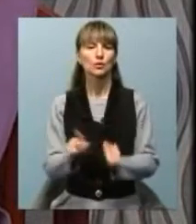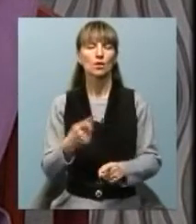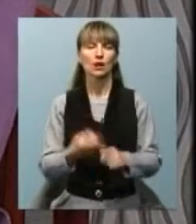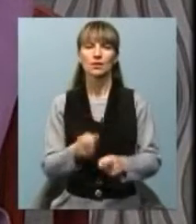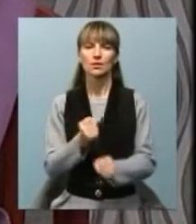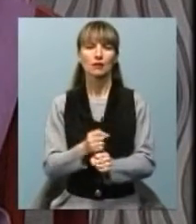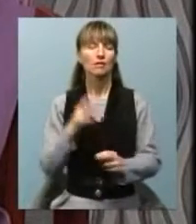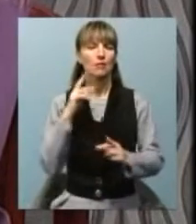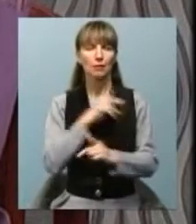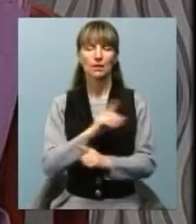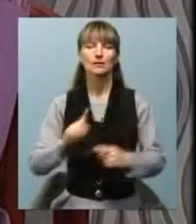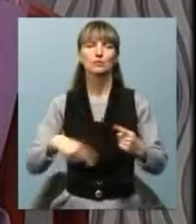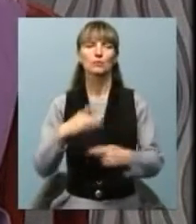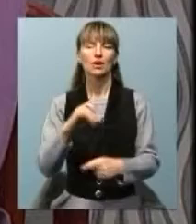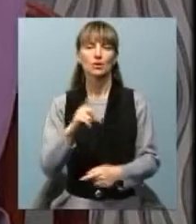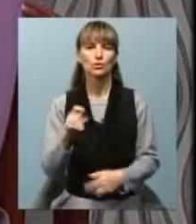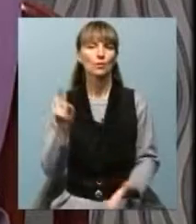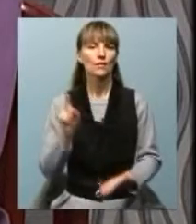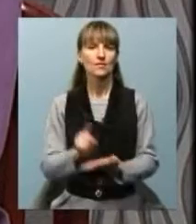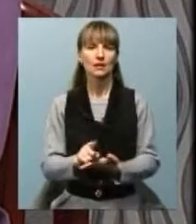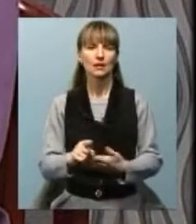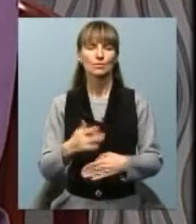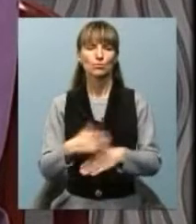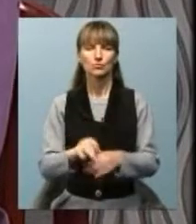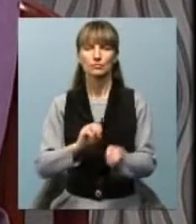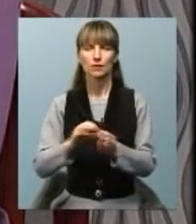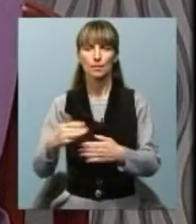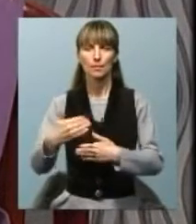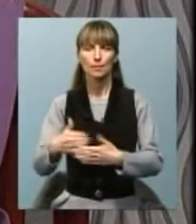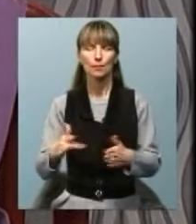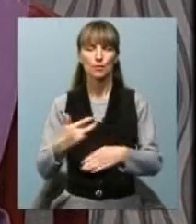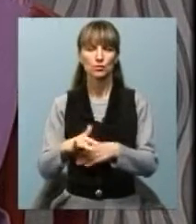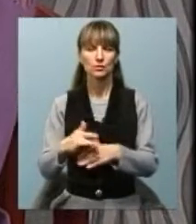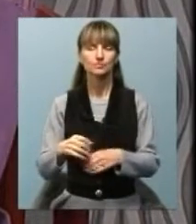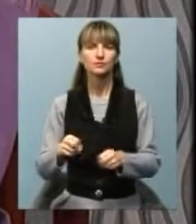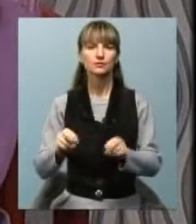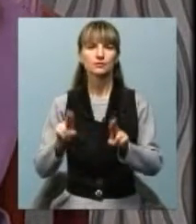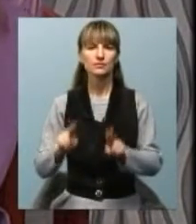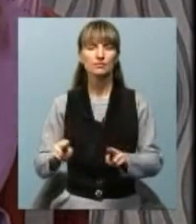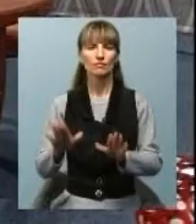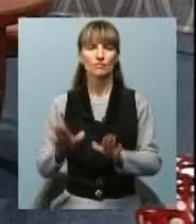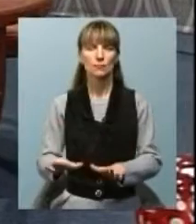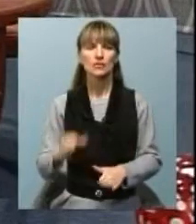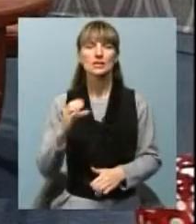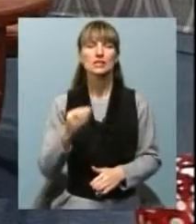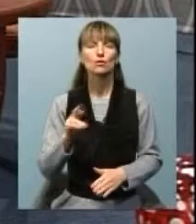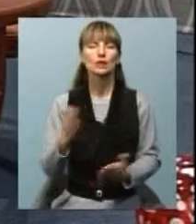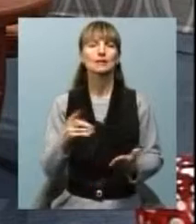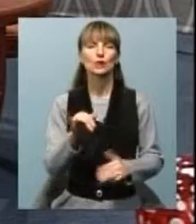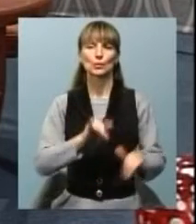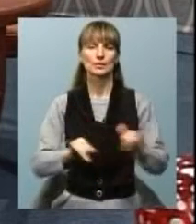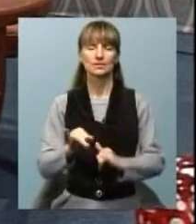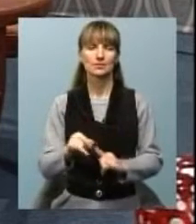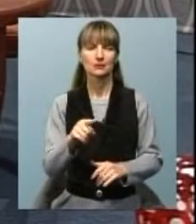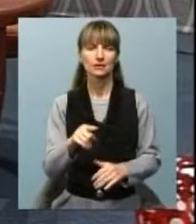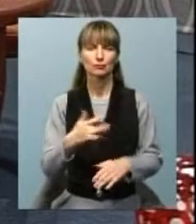робите неправильно, тож наступного разу обов'язково викидуйте сміття до контейнерів або смітничок. Соню, як ти? Куди ти